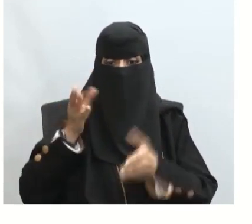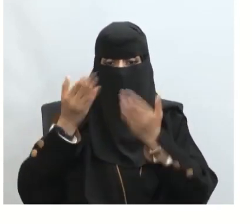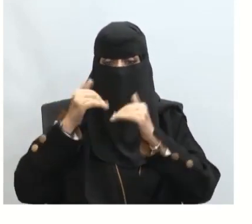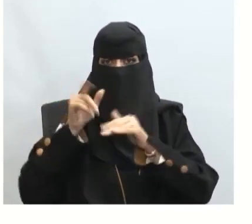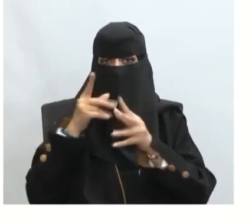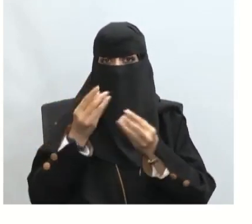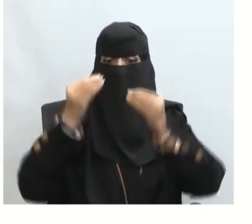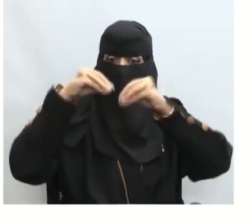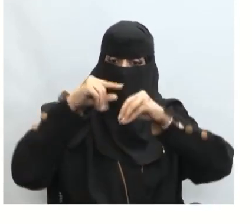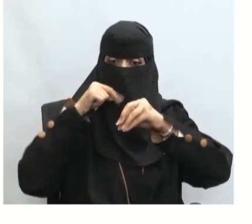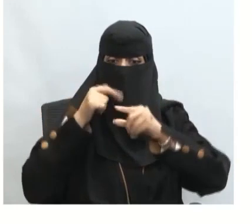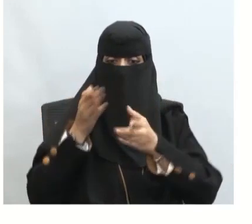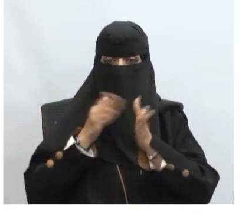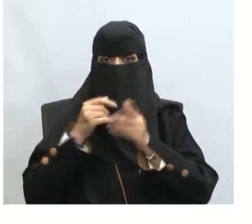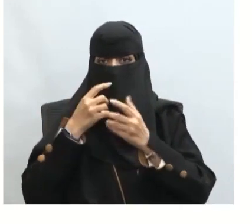البلمره